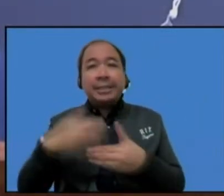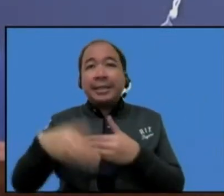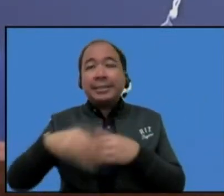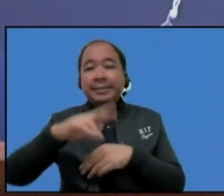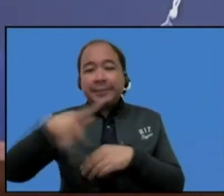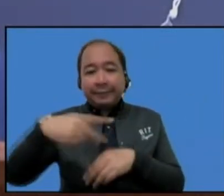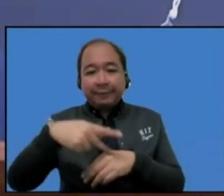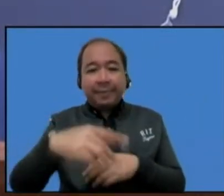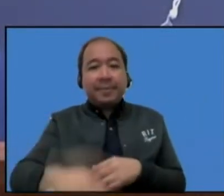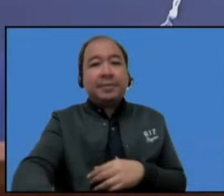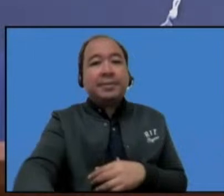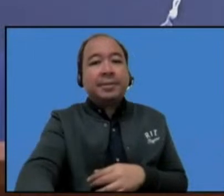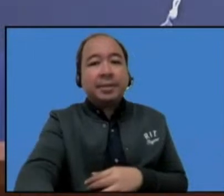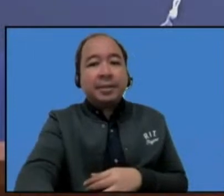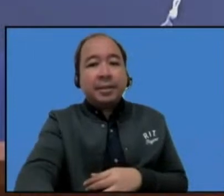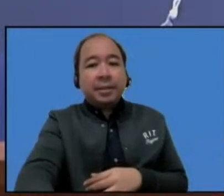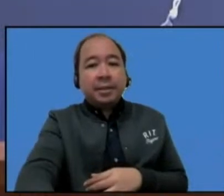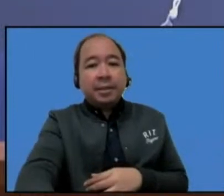Philippines.